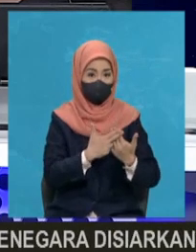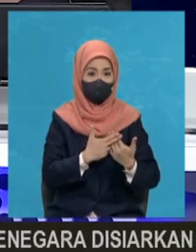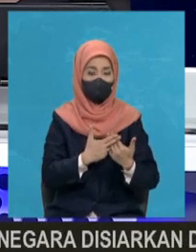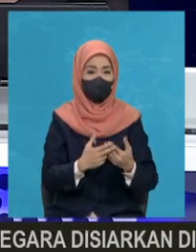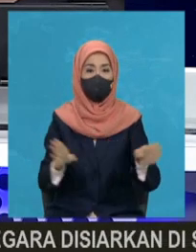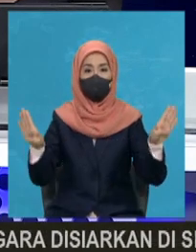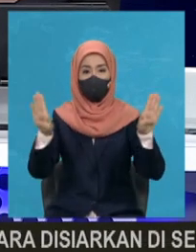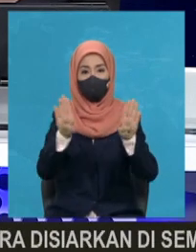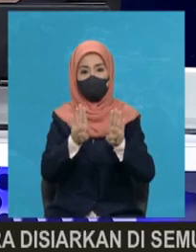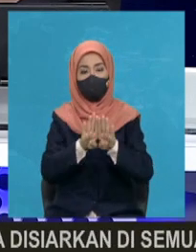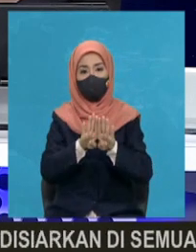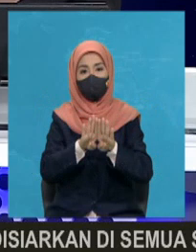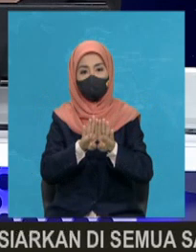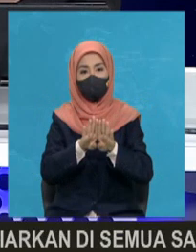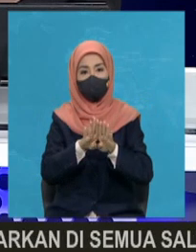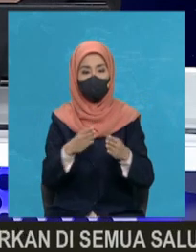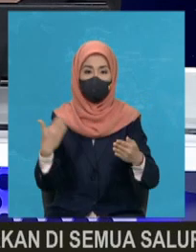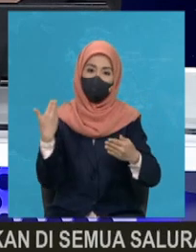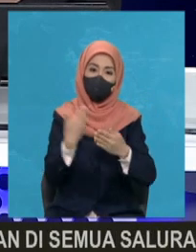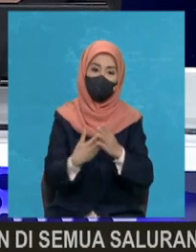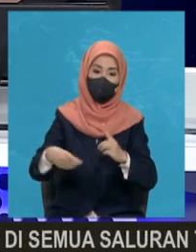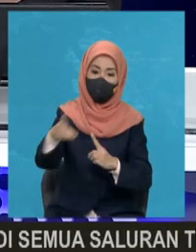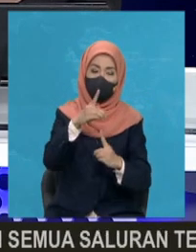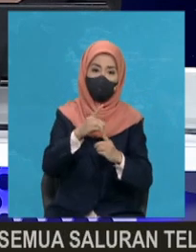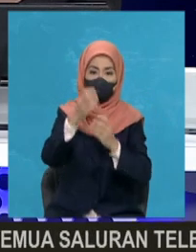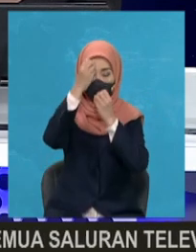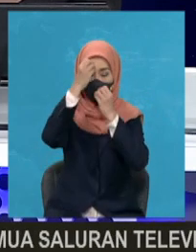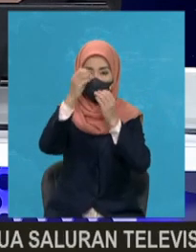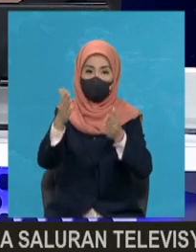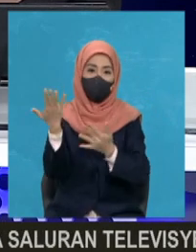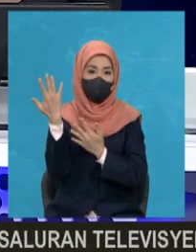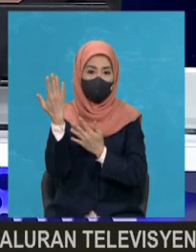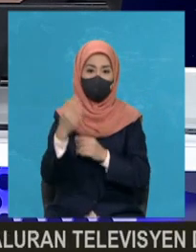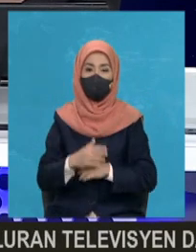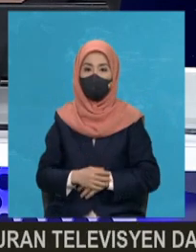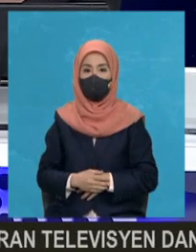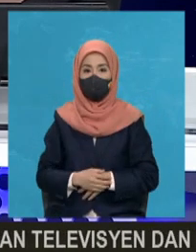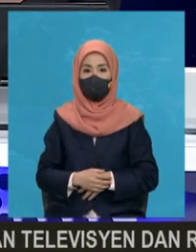kini ditutup sementara sehingga ke-1 tareh yang akan dimaklumkan kemudian